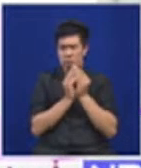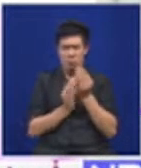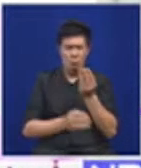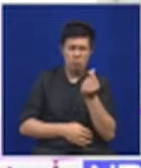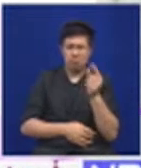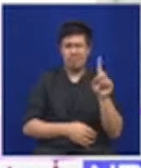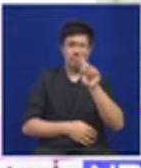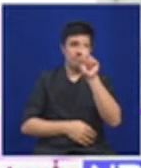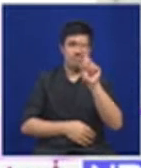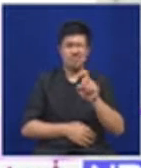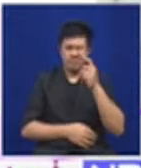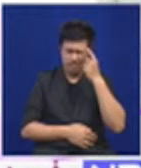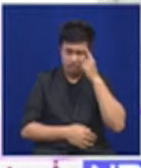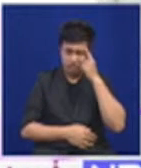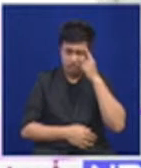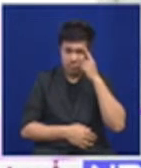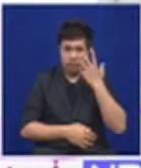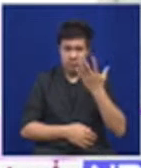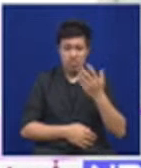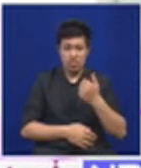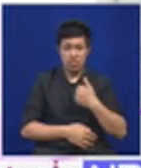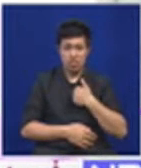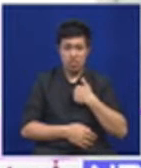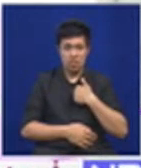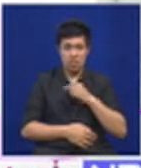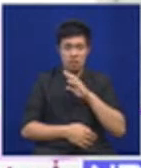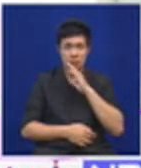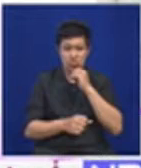กครับแต่จากถ้าเราสร้างโรงงาน